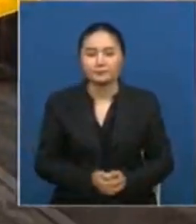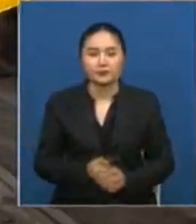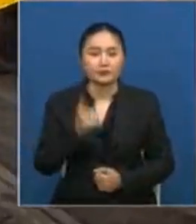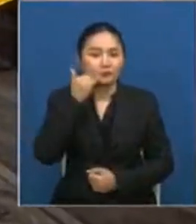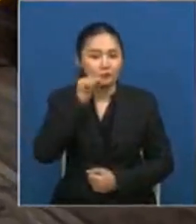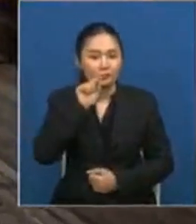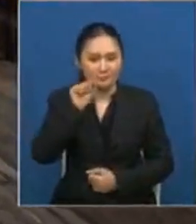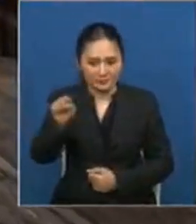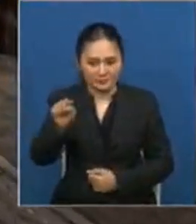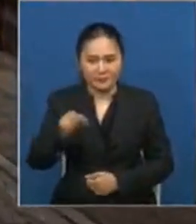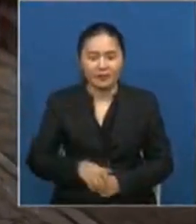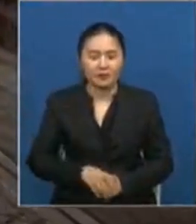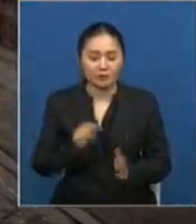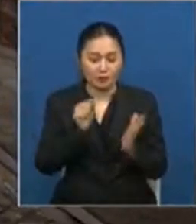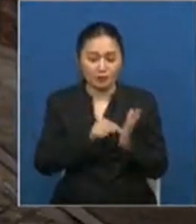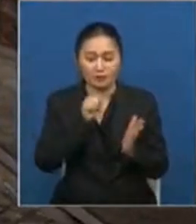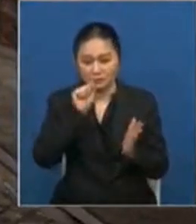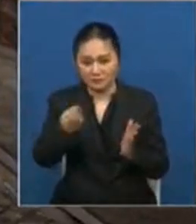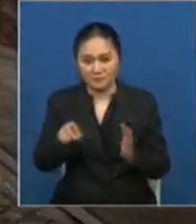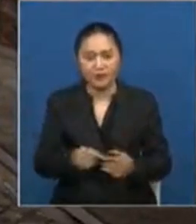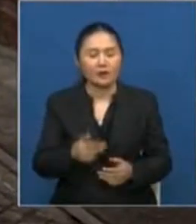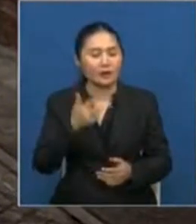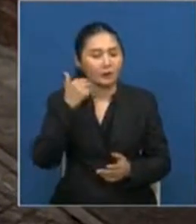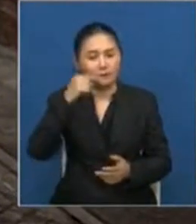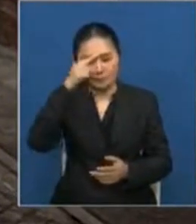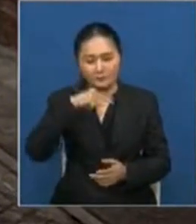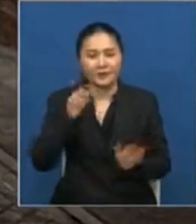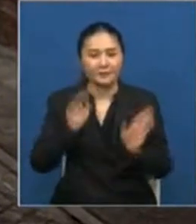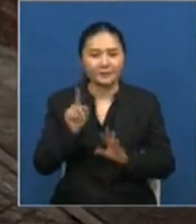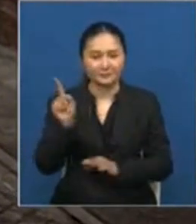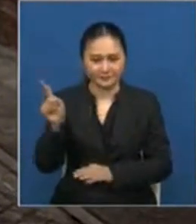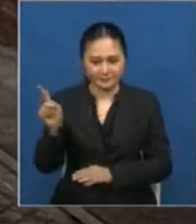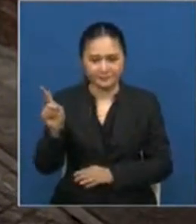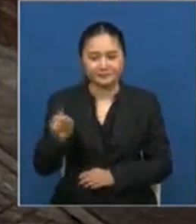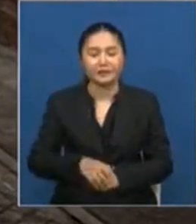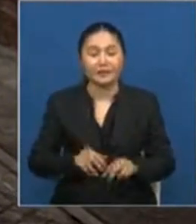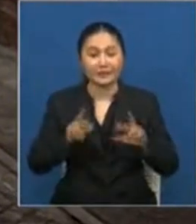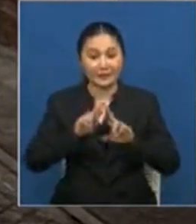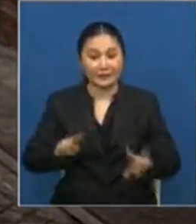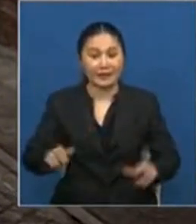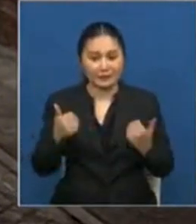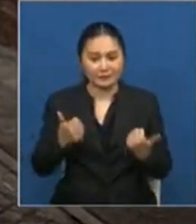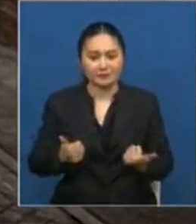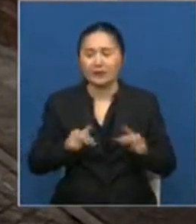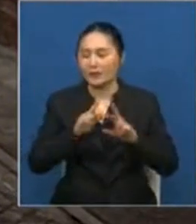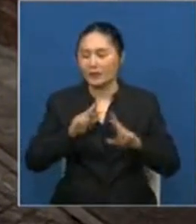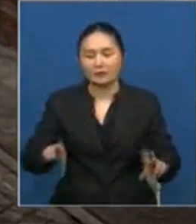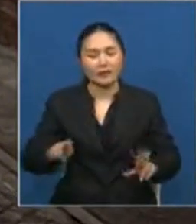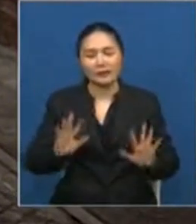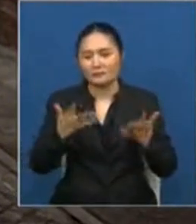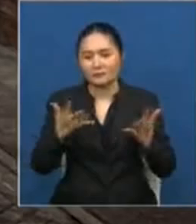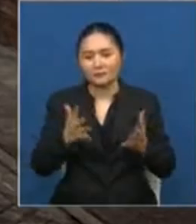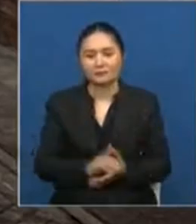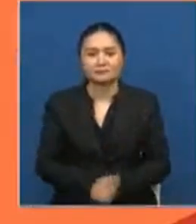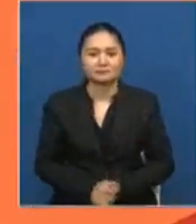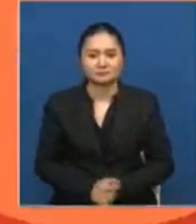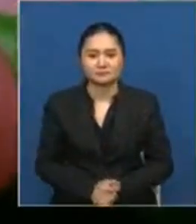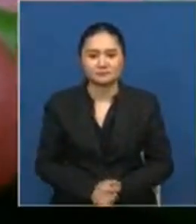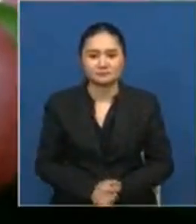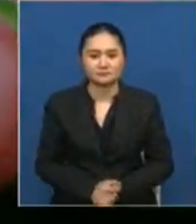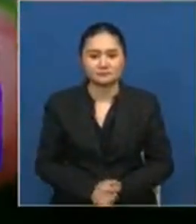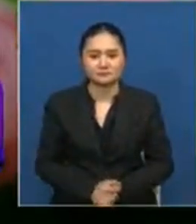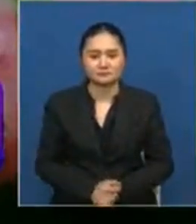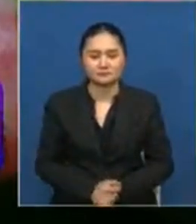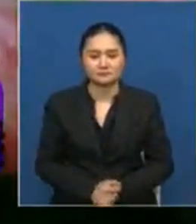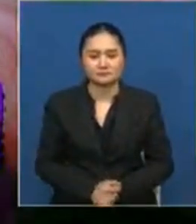สั่งหรือว่ากดสั่งก็จะได้ขนมไทยแบบนี้แหละค่ะเจ้านี้เนี่ยนะคะเขาไม่มีหน้าร้านค่ะ